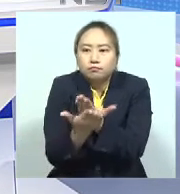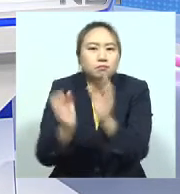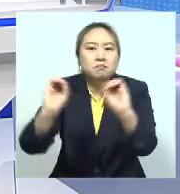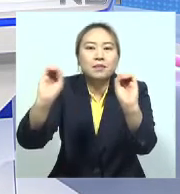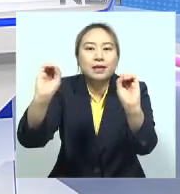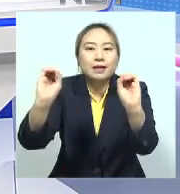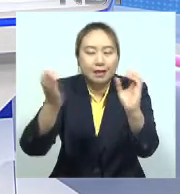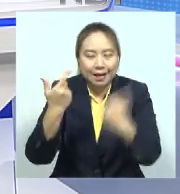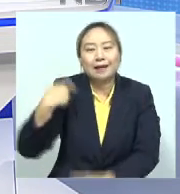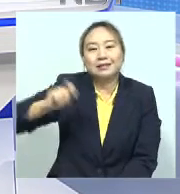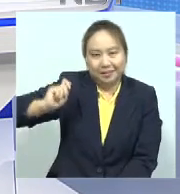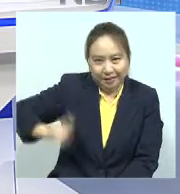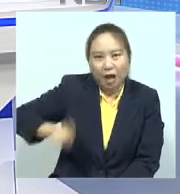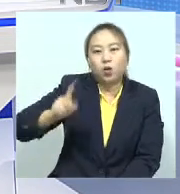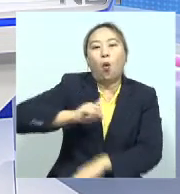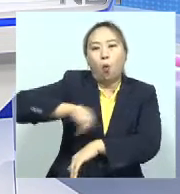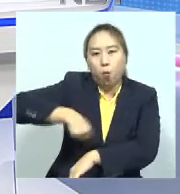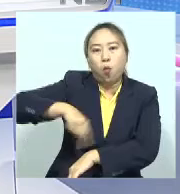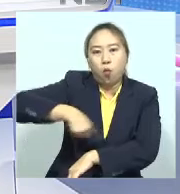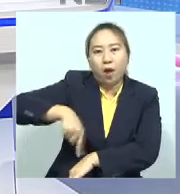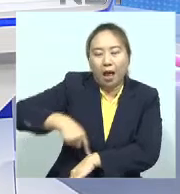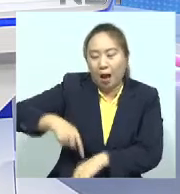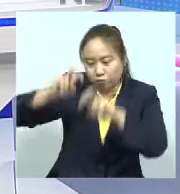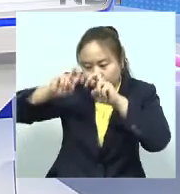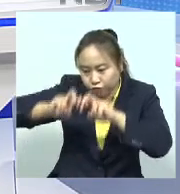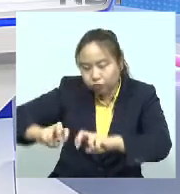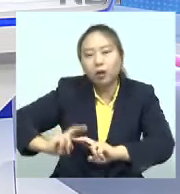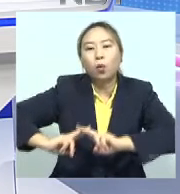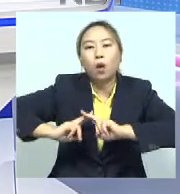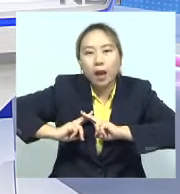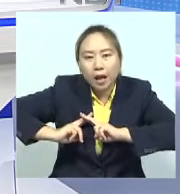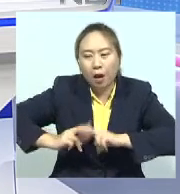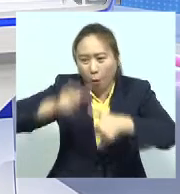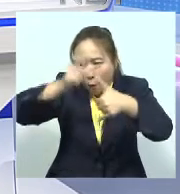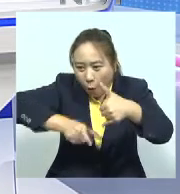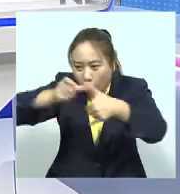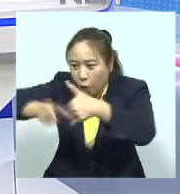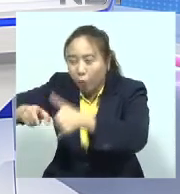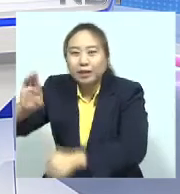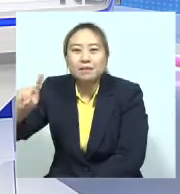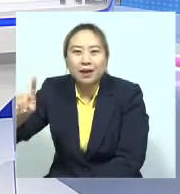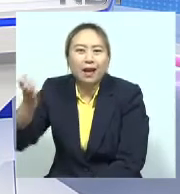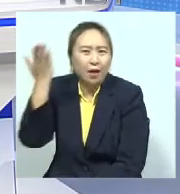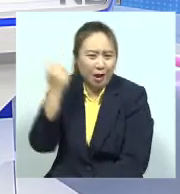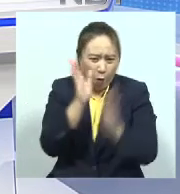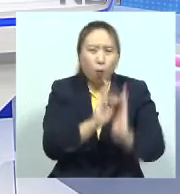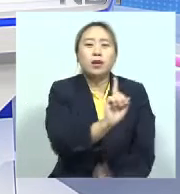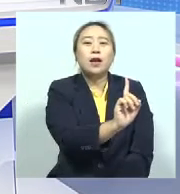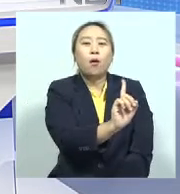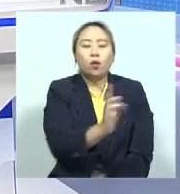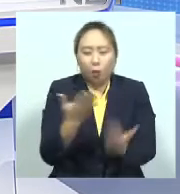ฉะนั้นเนี่ยศาลต้องใช้เวลาในการไปหาข้อมูลเอง41คนนะครับจากตอนนั้น1คนและมีข้อมูลมา